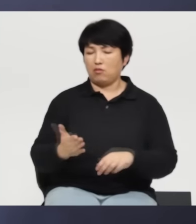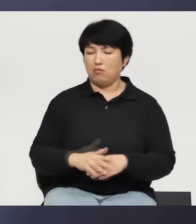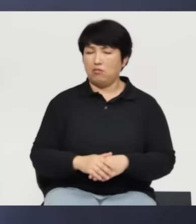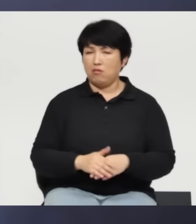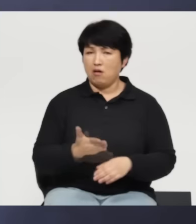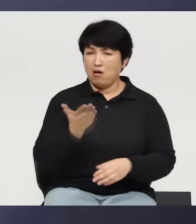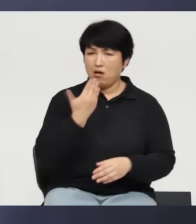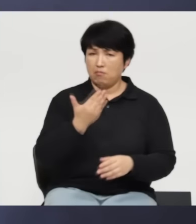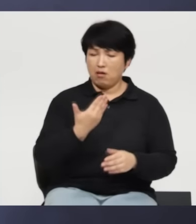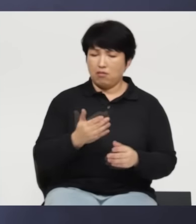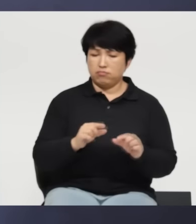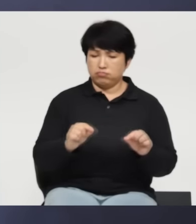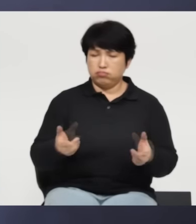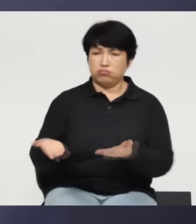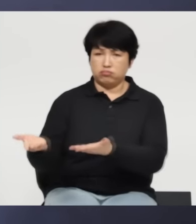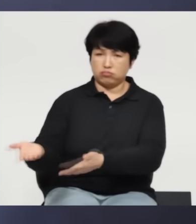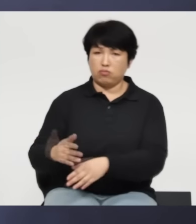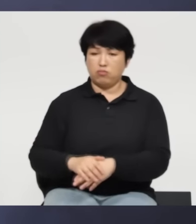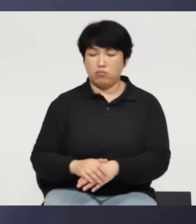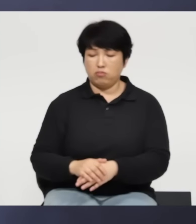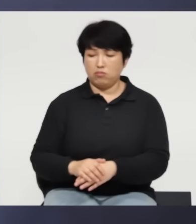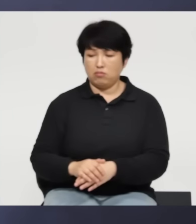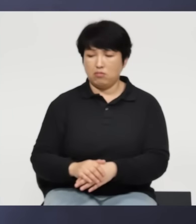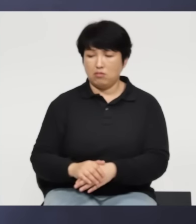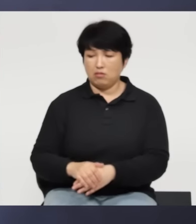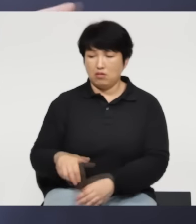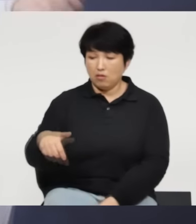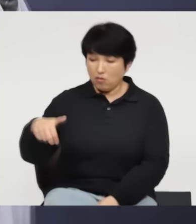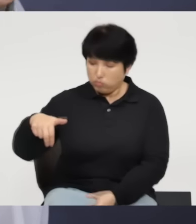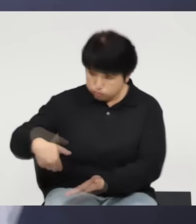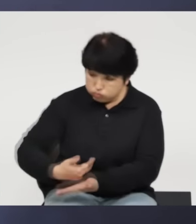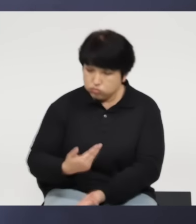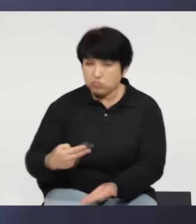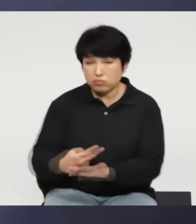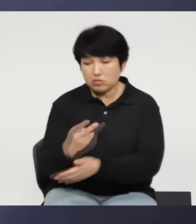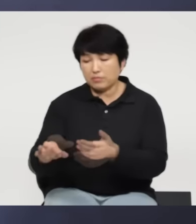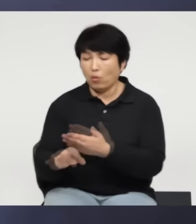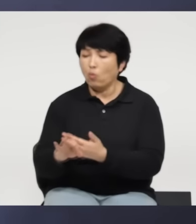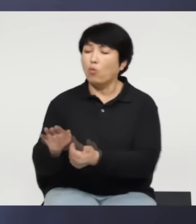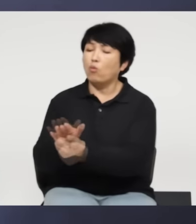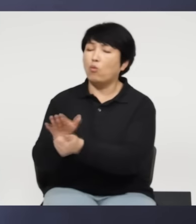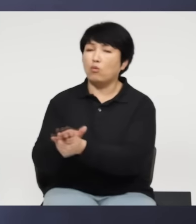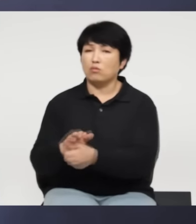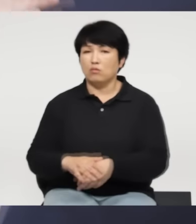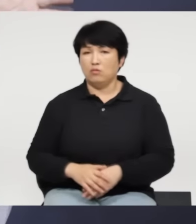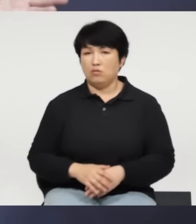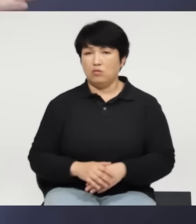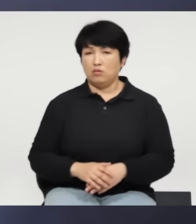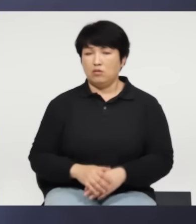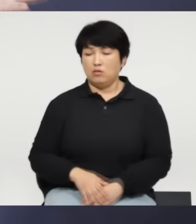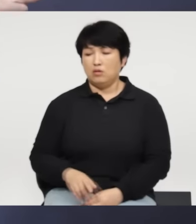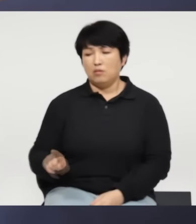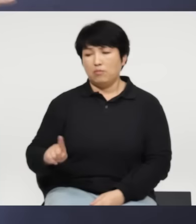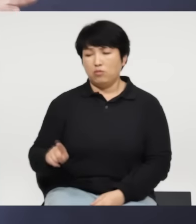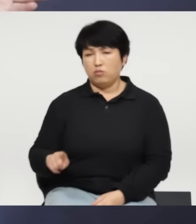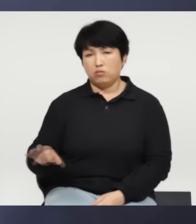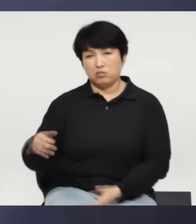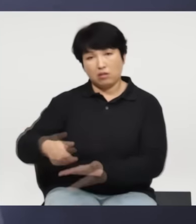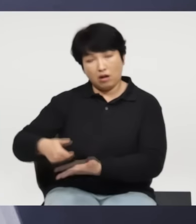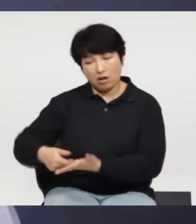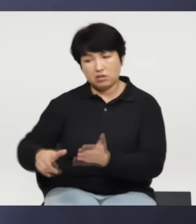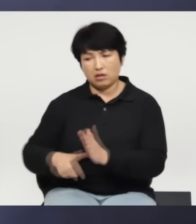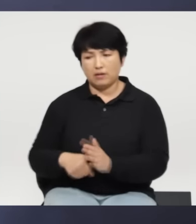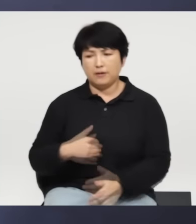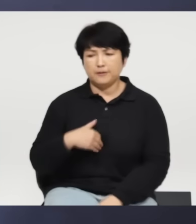주고 그냥 빨래 하는 짐 해주고, 뭐 넘어지면 이렇게 세워주고, 요구하는 게 있어서 엄마가 볼